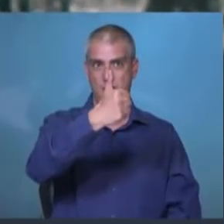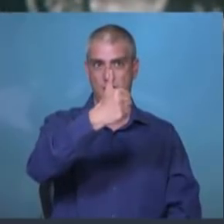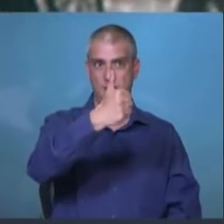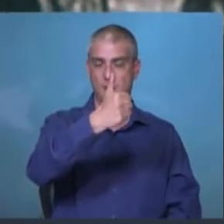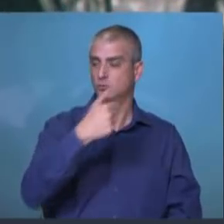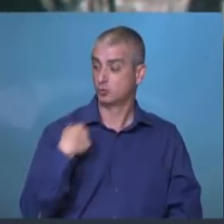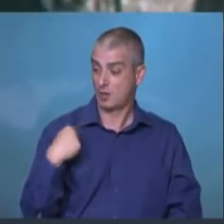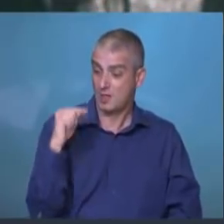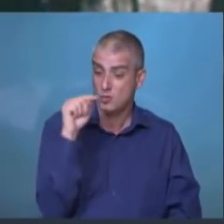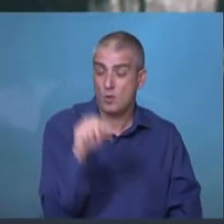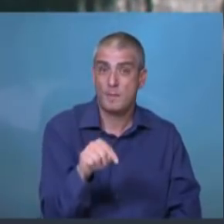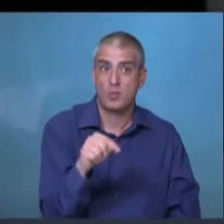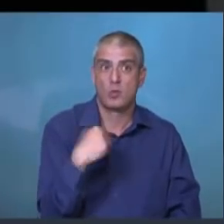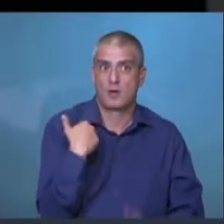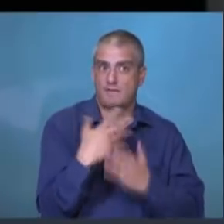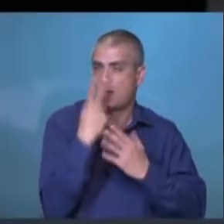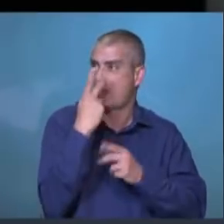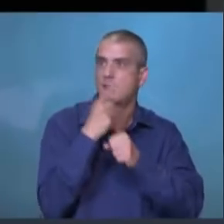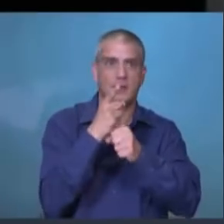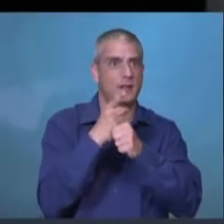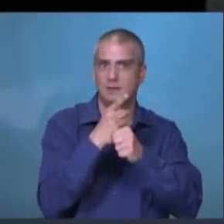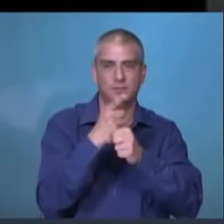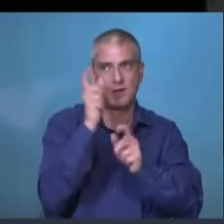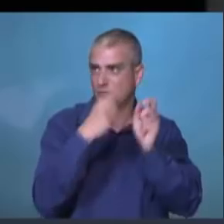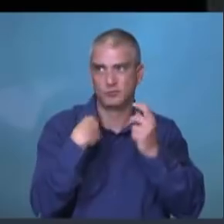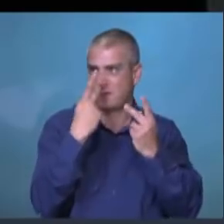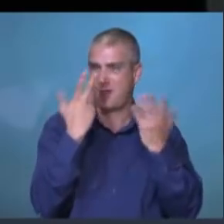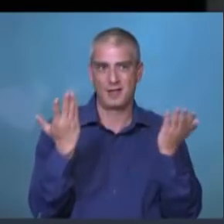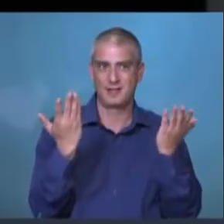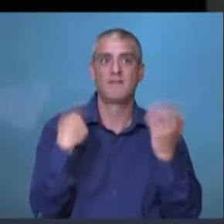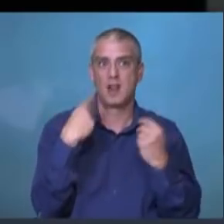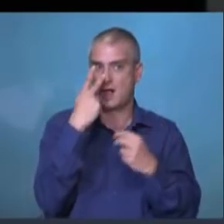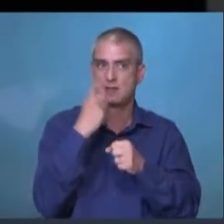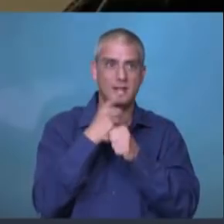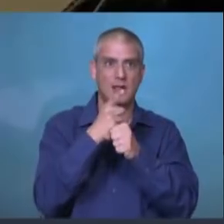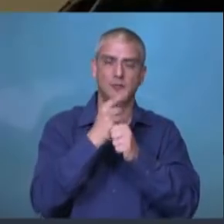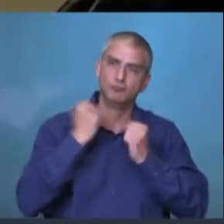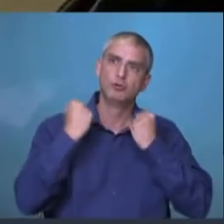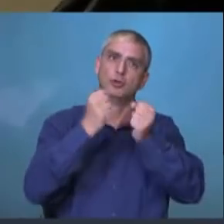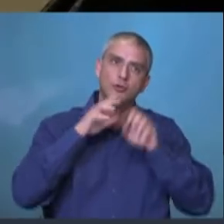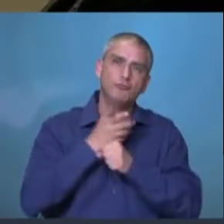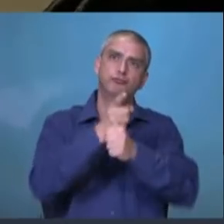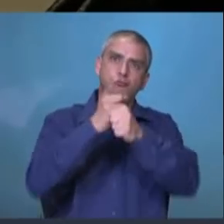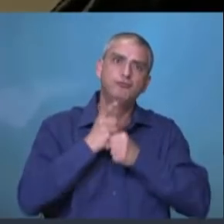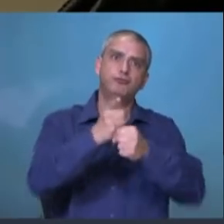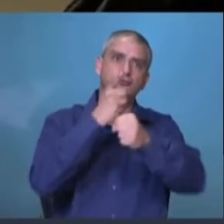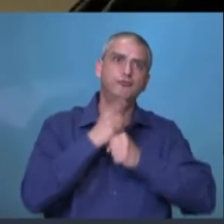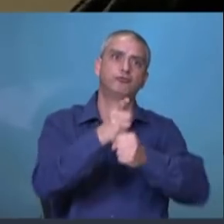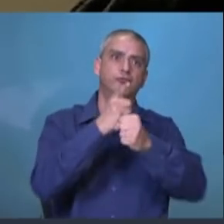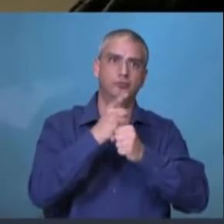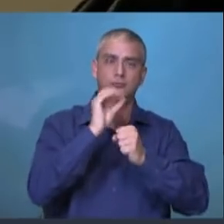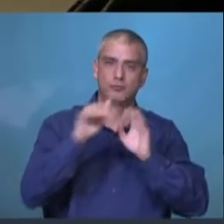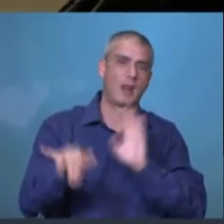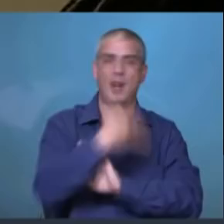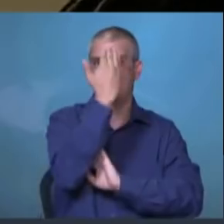כשאנחנו באנו, ראיתי טנקים. לא ראיתי אנשים, אבל ראיתי טנקים רצים כמו משוגעים לצאת